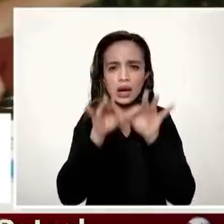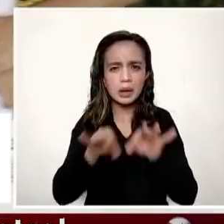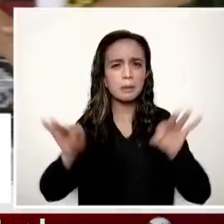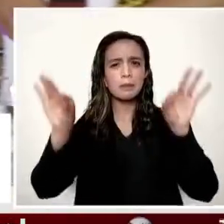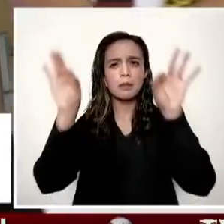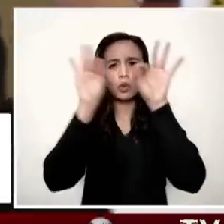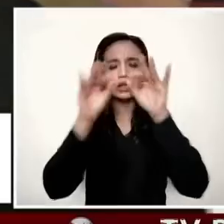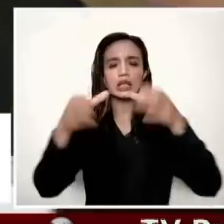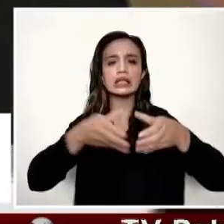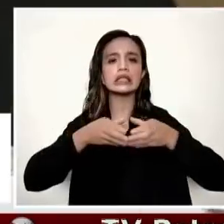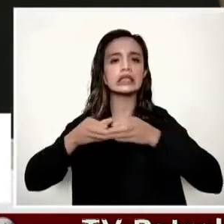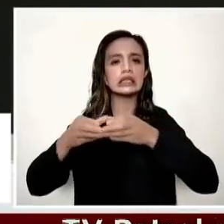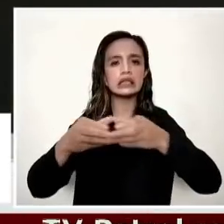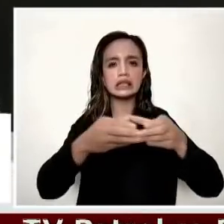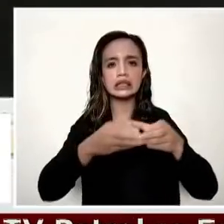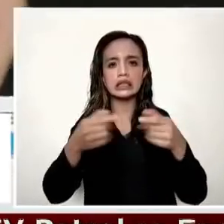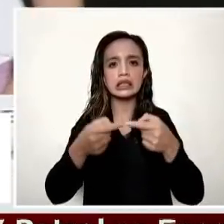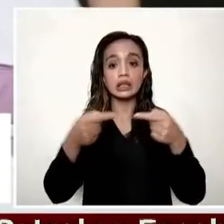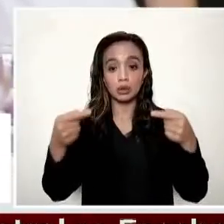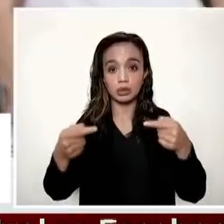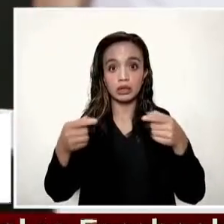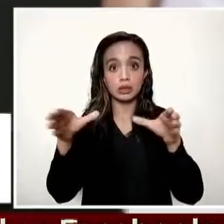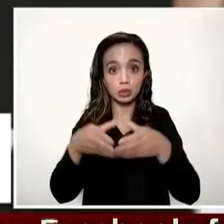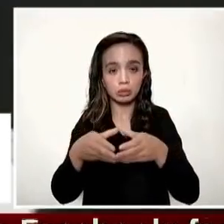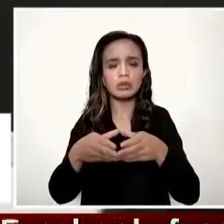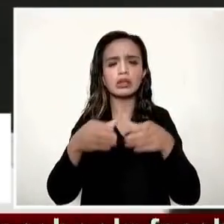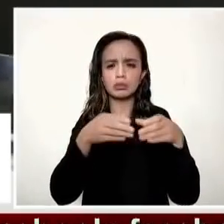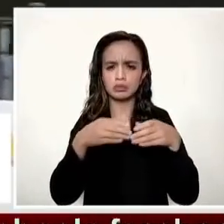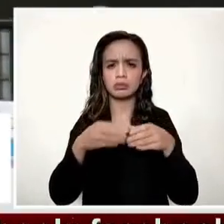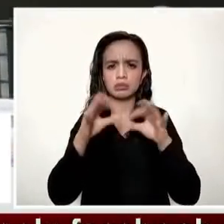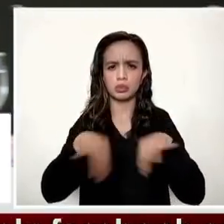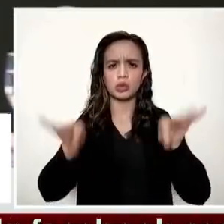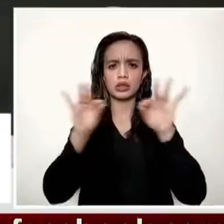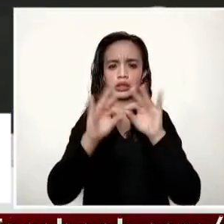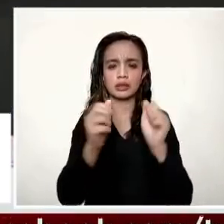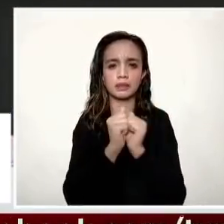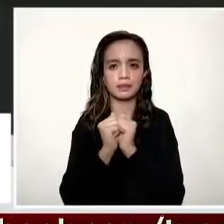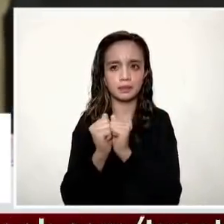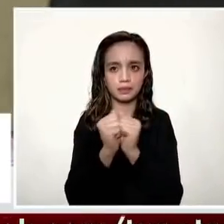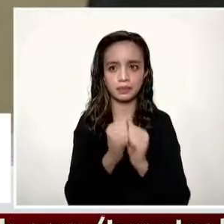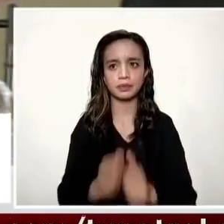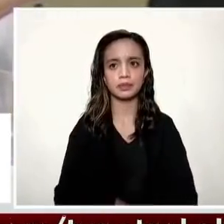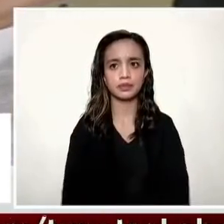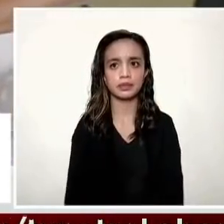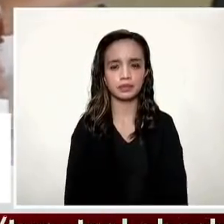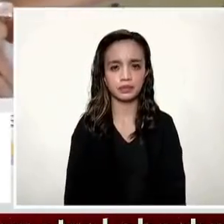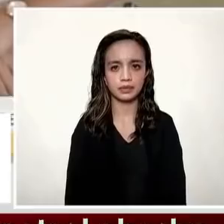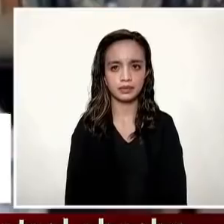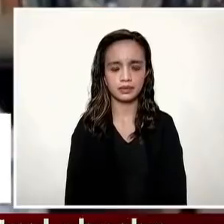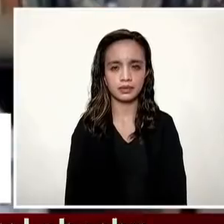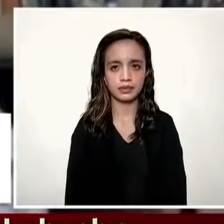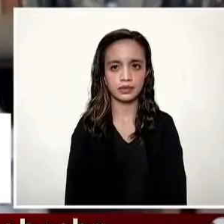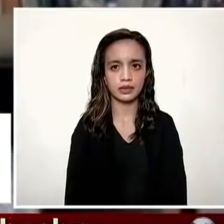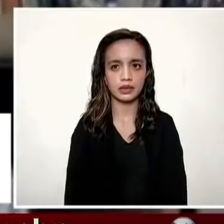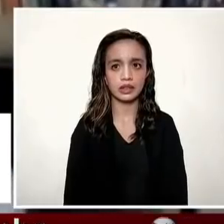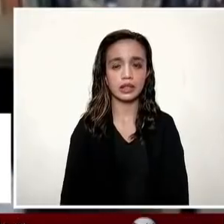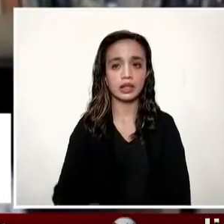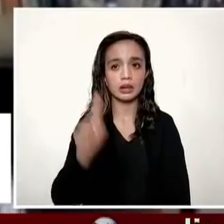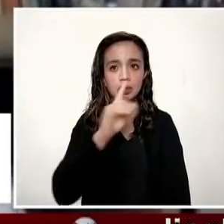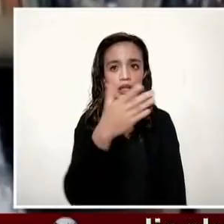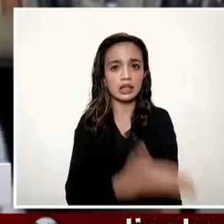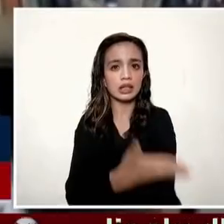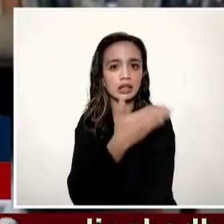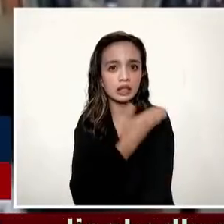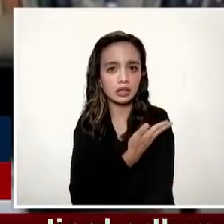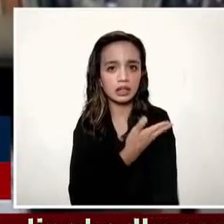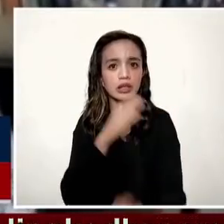ang oposisyon. We don't mince words when we say mahalaga. Lalo na progressive forces naman